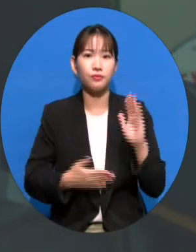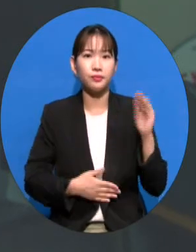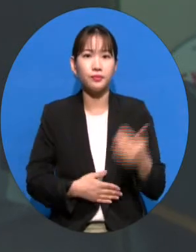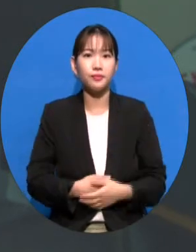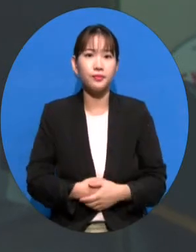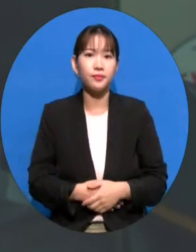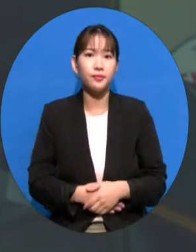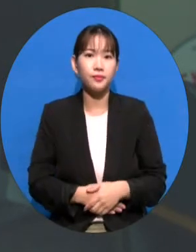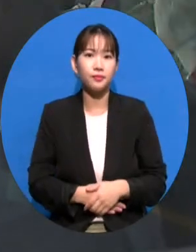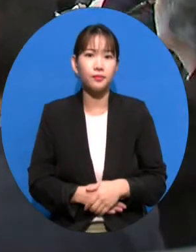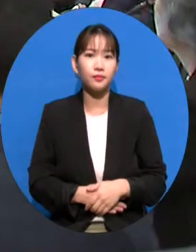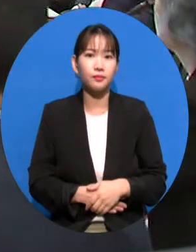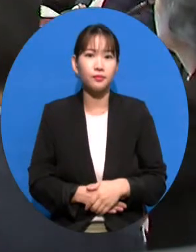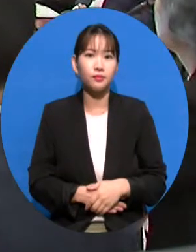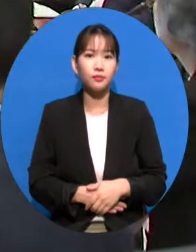기자입니다.